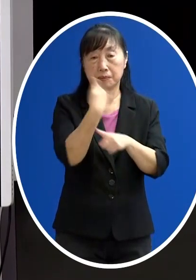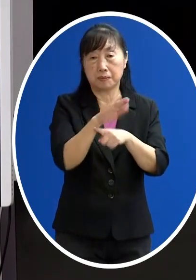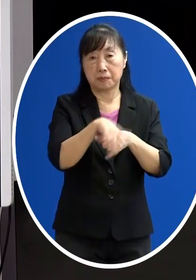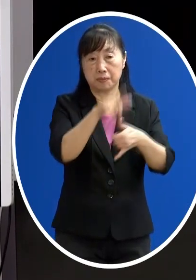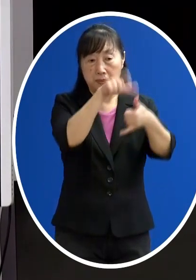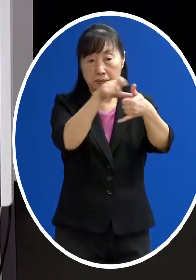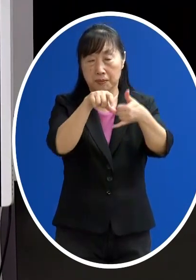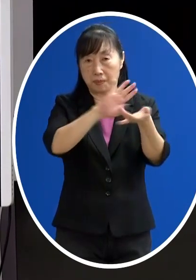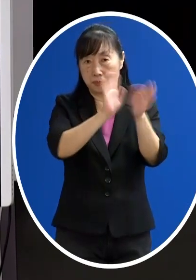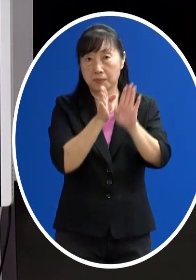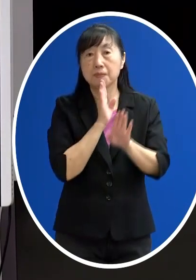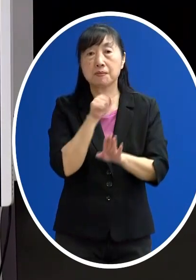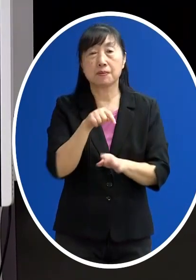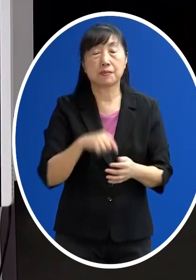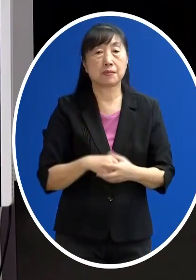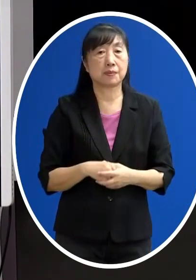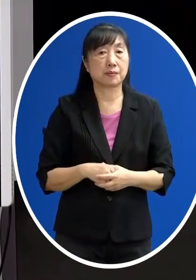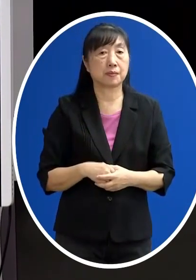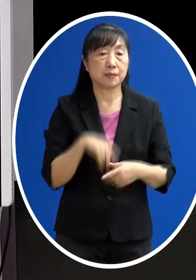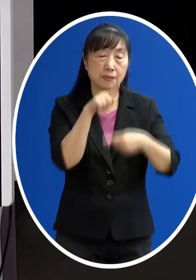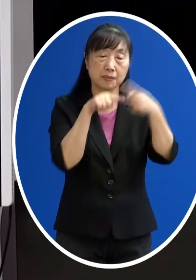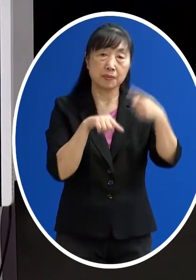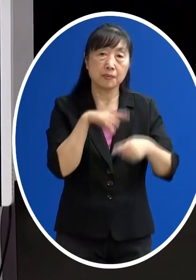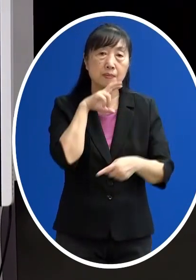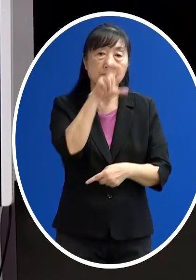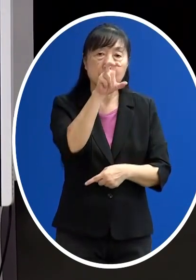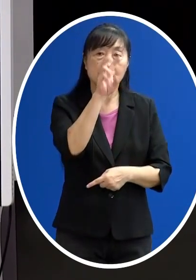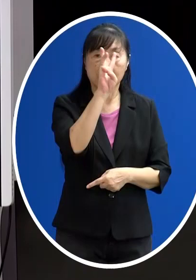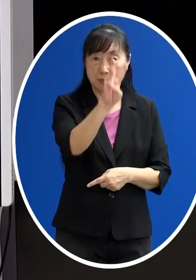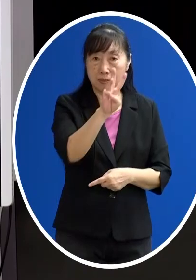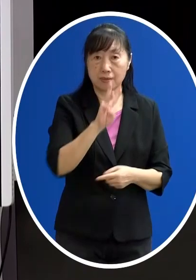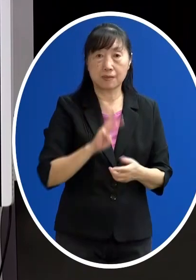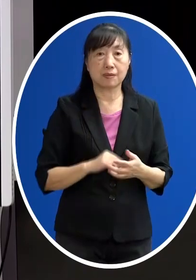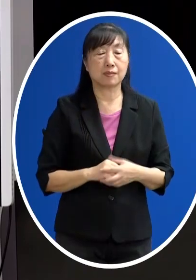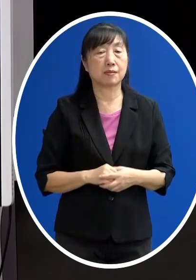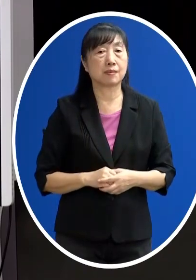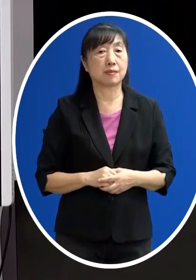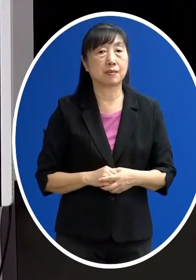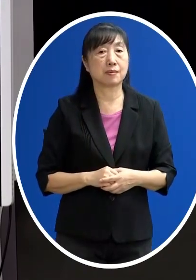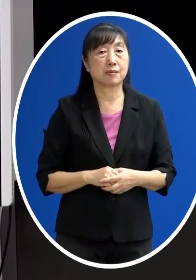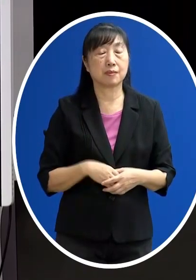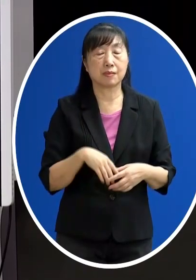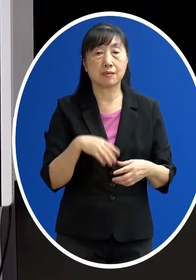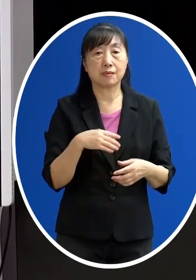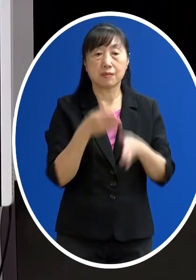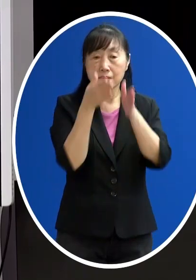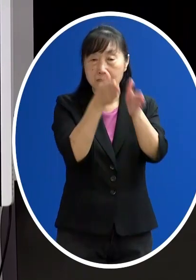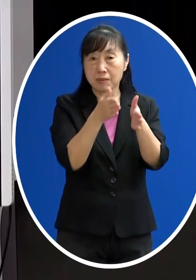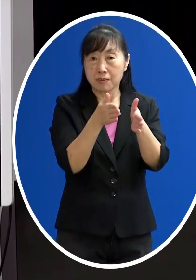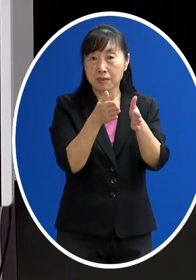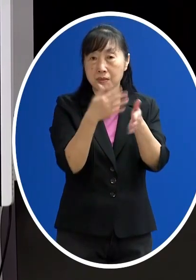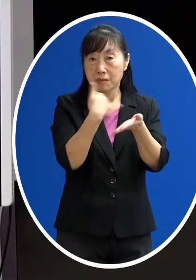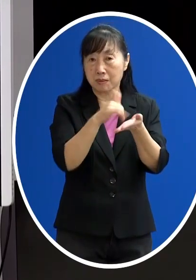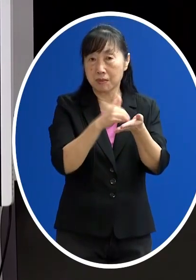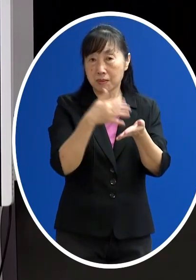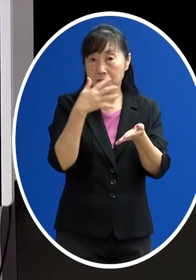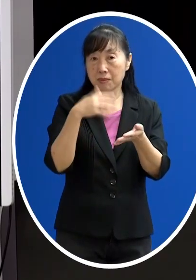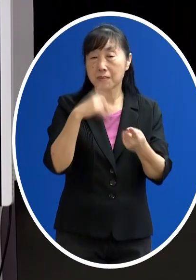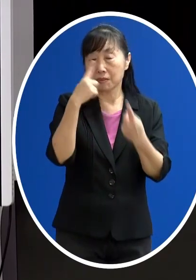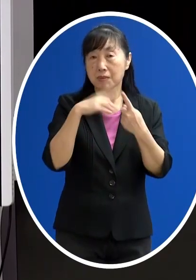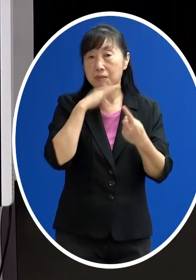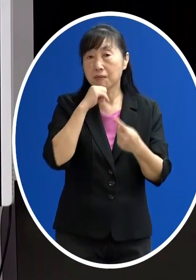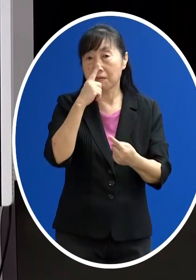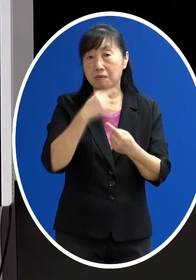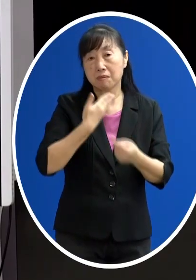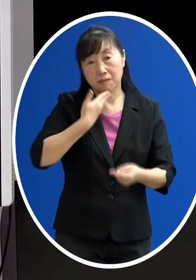面。此外，他们的平均年龄是73岁，那可以看到比整体来说是年纪是高了很多。另